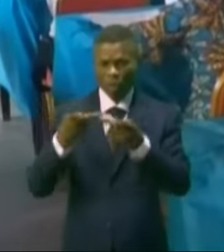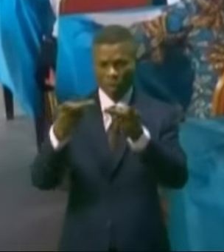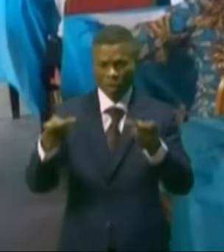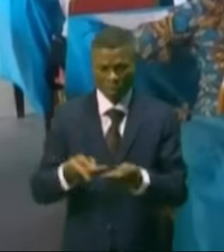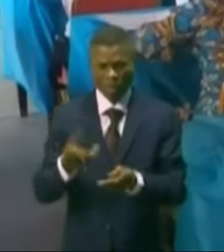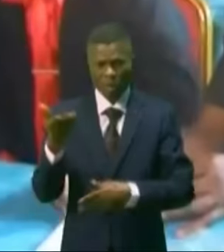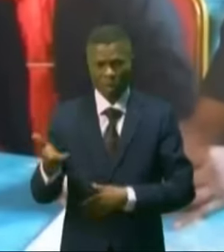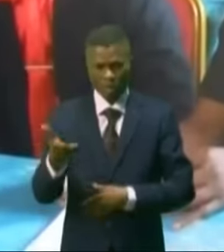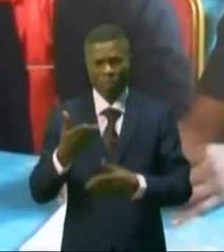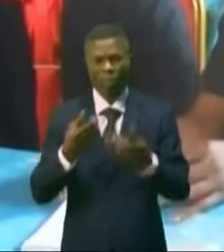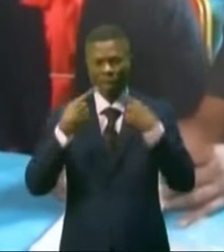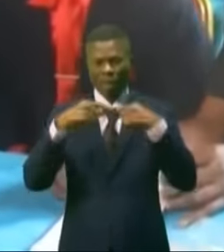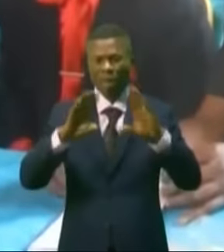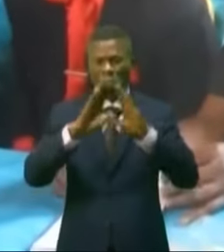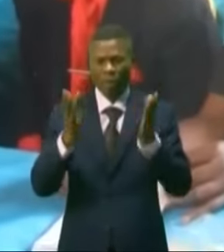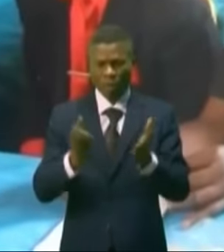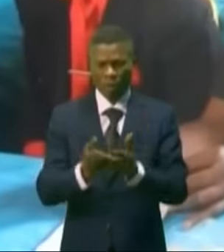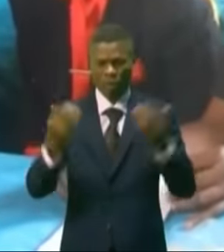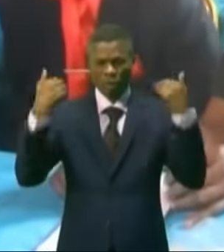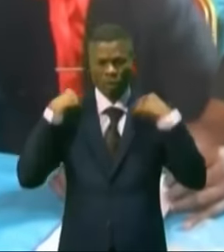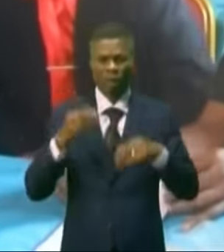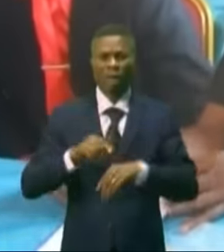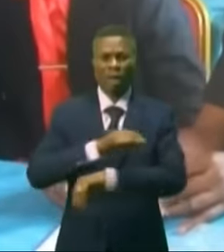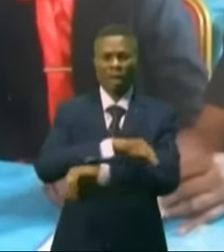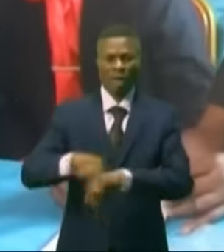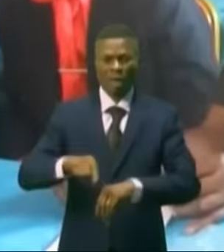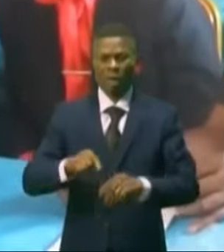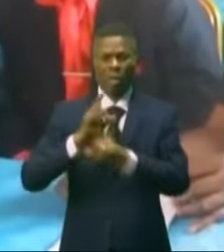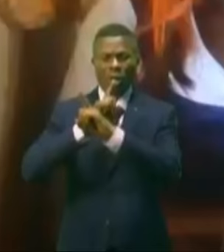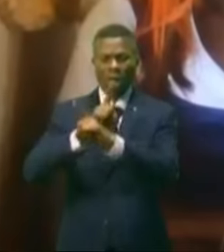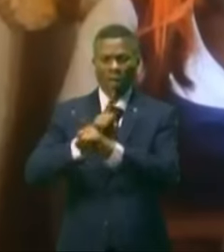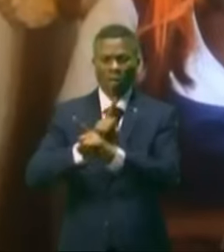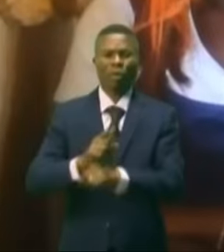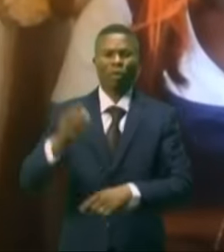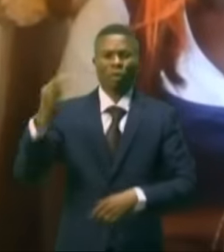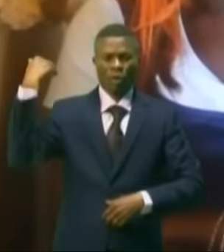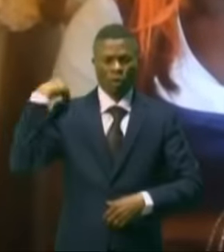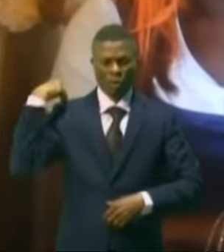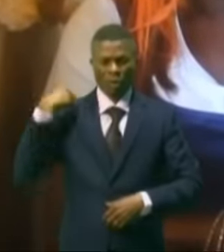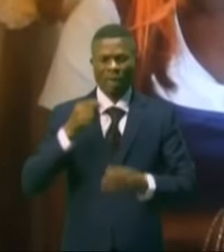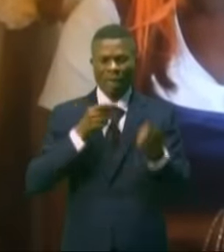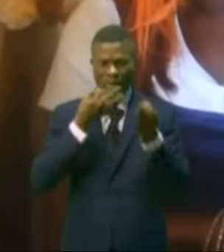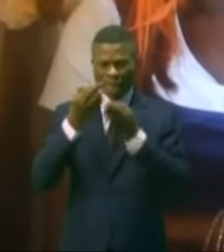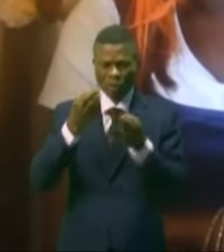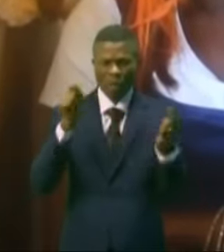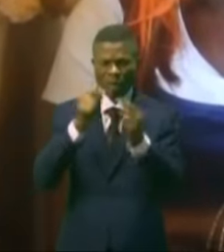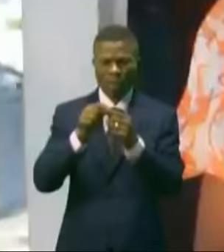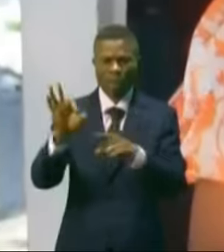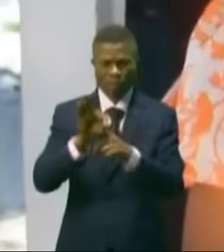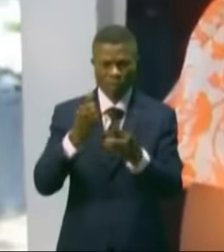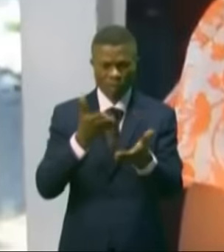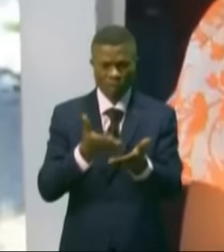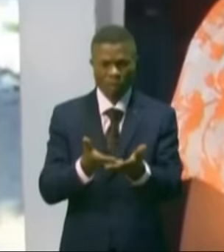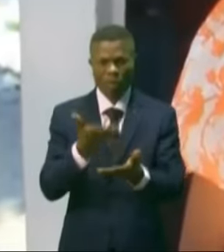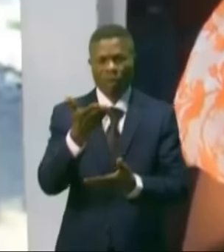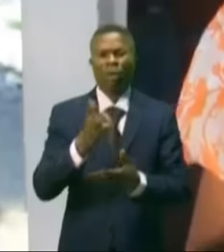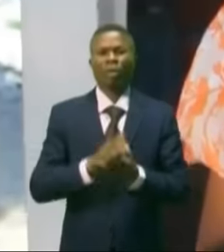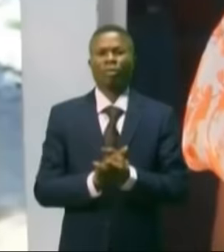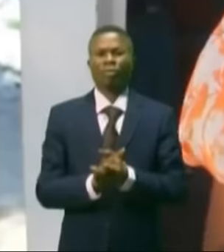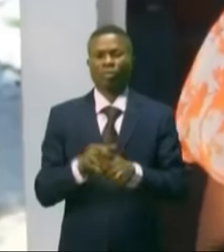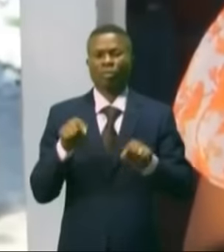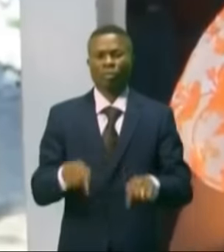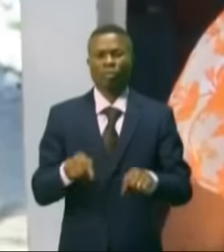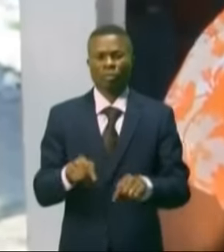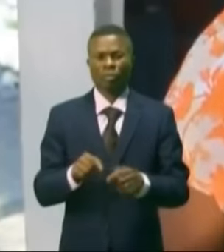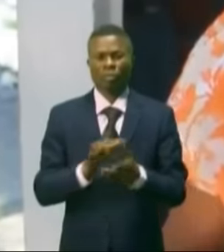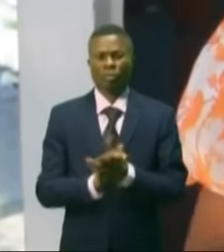Jean Dacléa, chef de bureau de protection du genre famille et enfants au Tanganyika, fixe l'objectif de ces assises. Et aujourd'hui, nous avons eu à